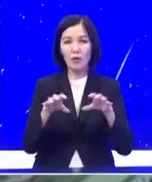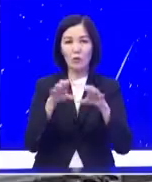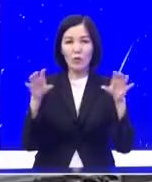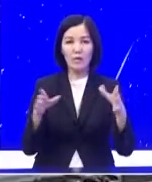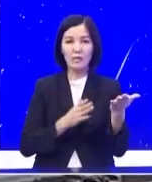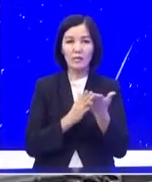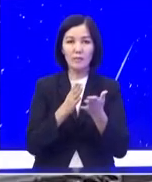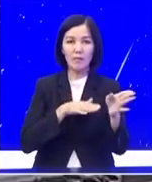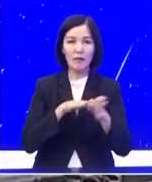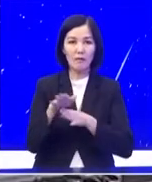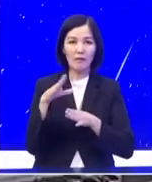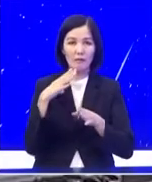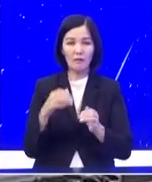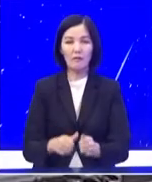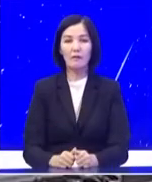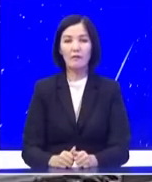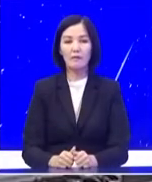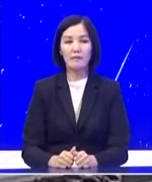атқарды.